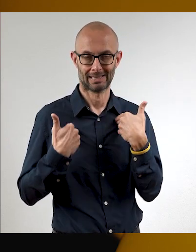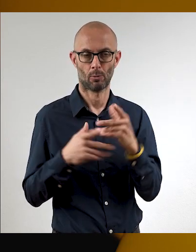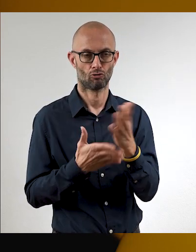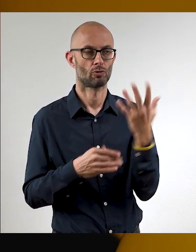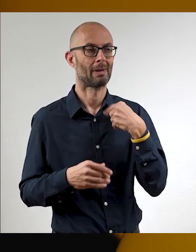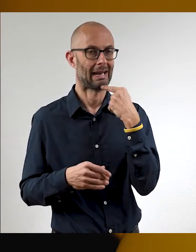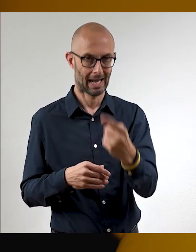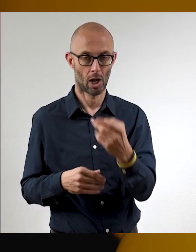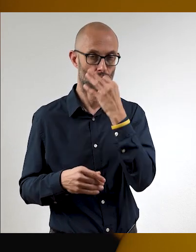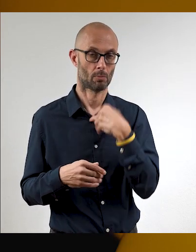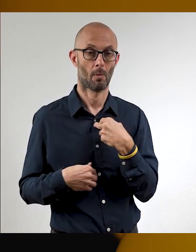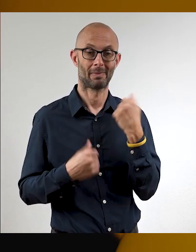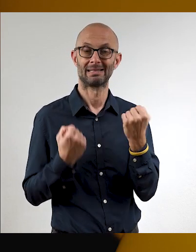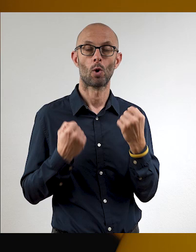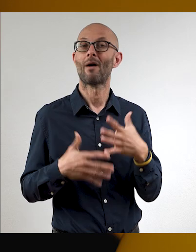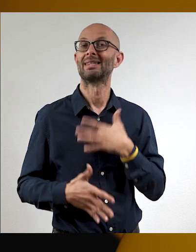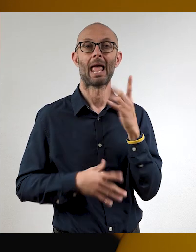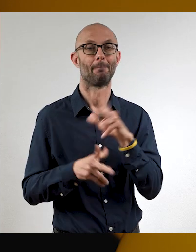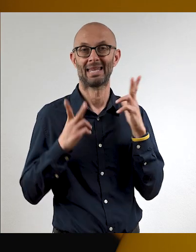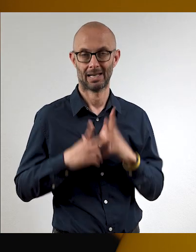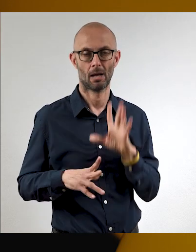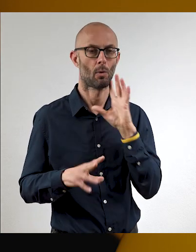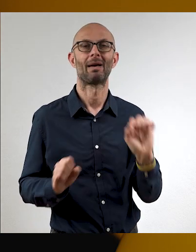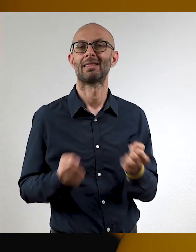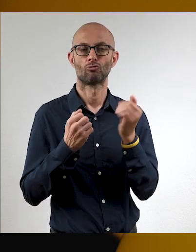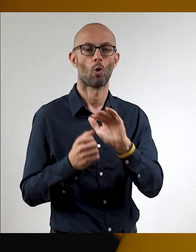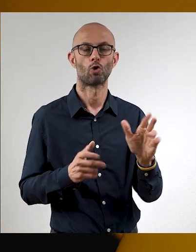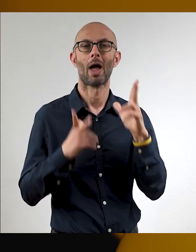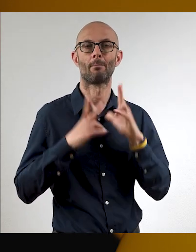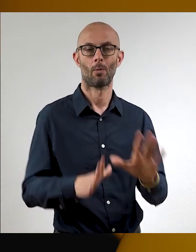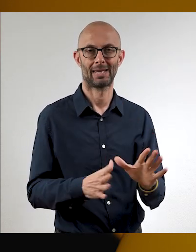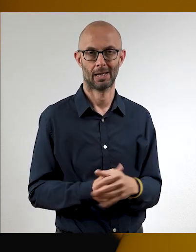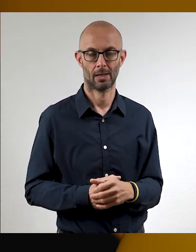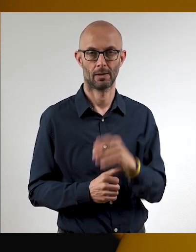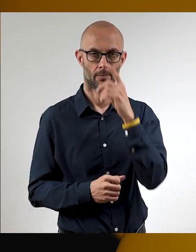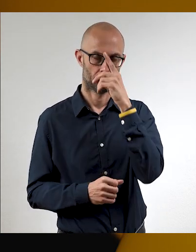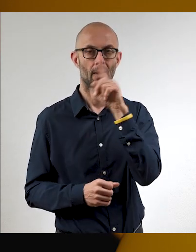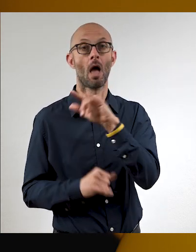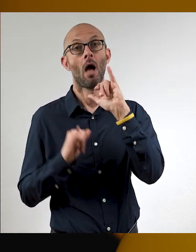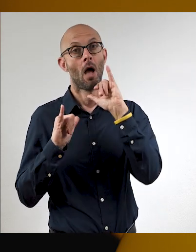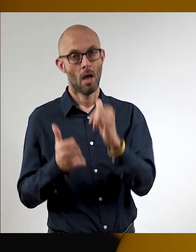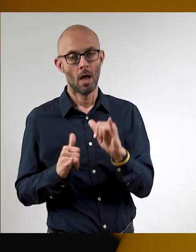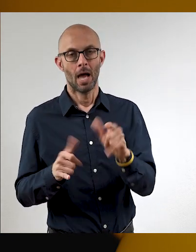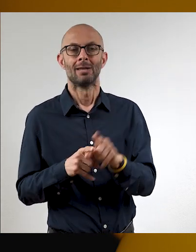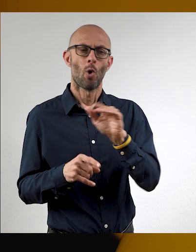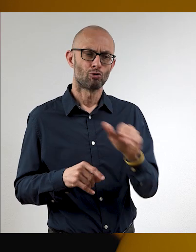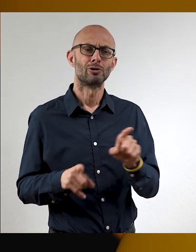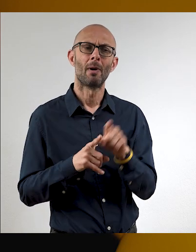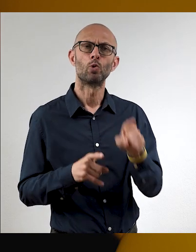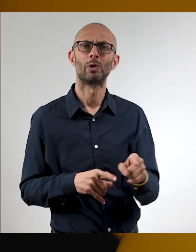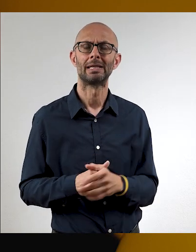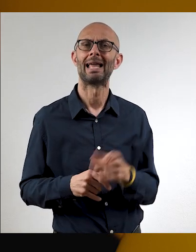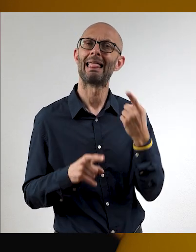prej omenila, ker če bomo mi zelo nemirni, bomo težko otroka pomirili. Ne. Ja, in otroci so pa